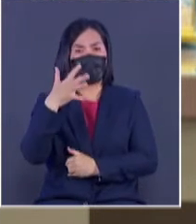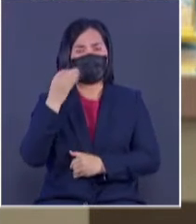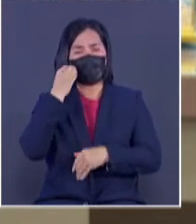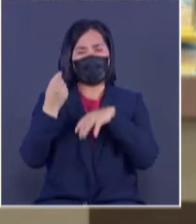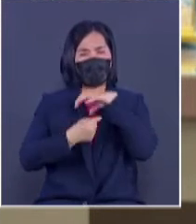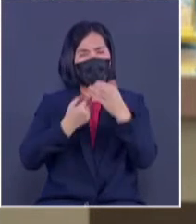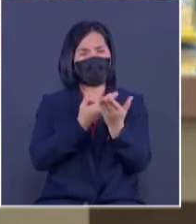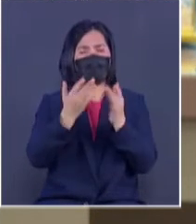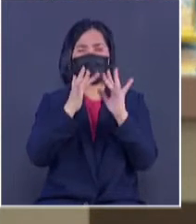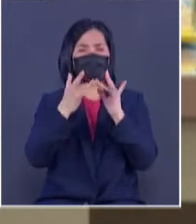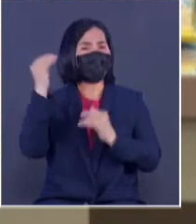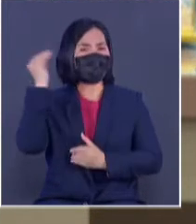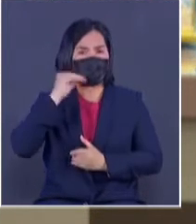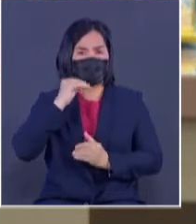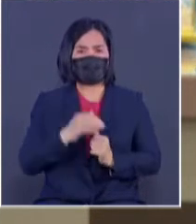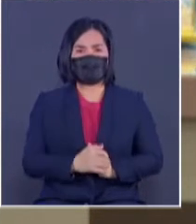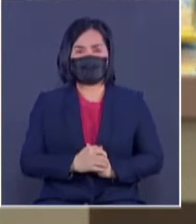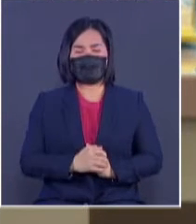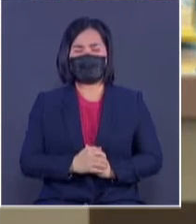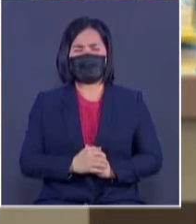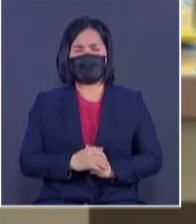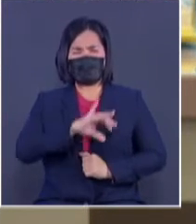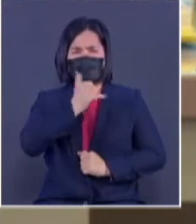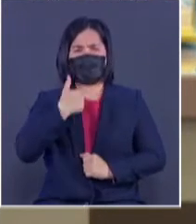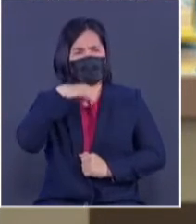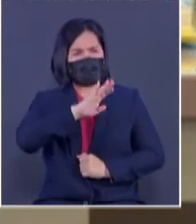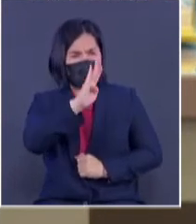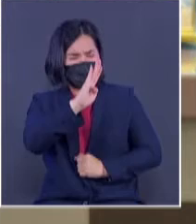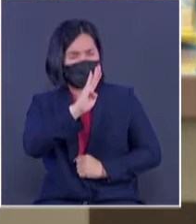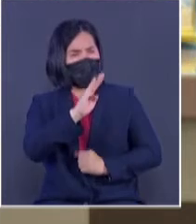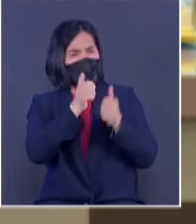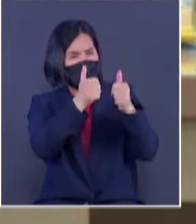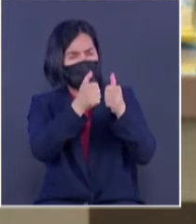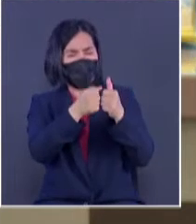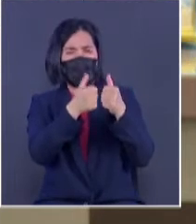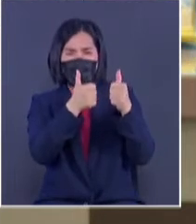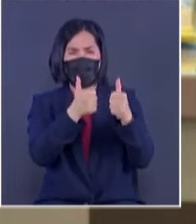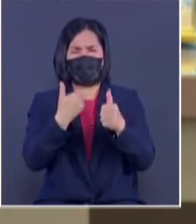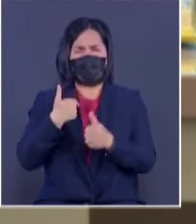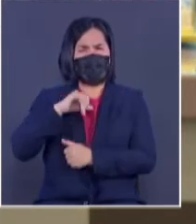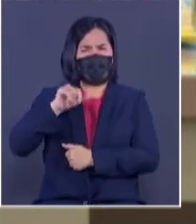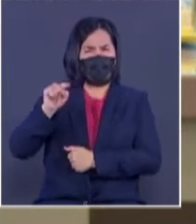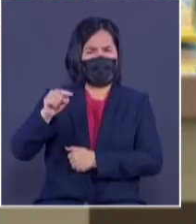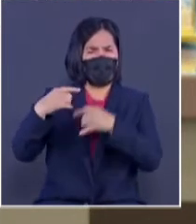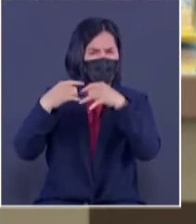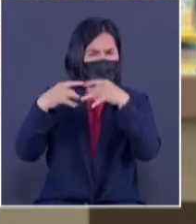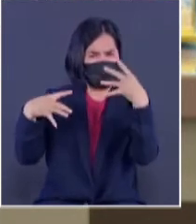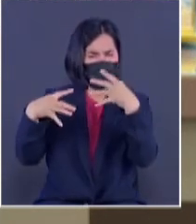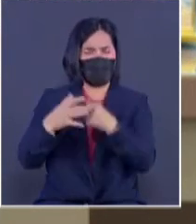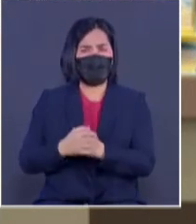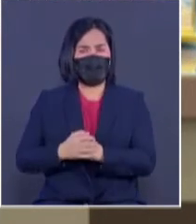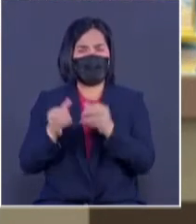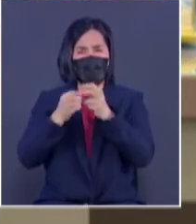ะครับหลายแห่งหลายบริษัทก็ตรงเป้าตรงปกหลายบริษัทก็อาจจะไม่ใช่นะครับอา